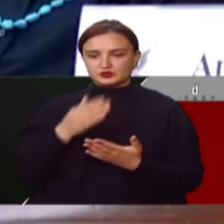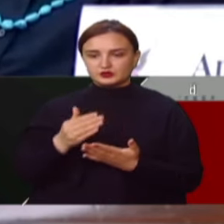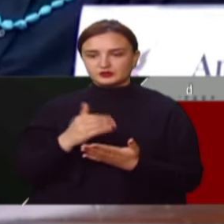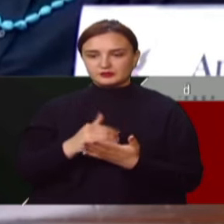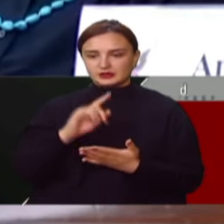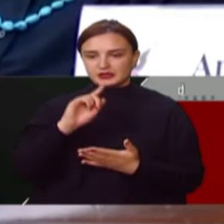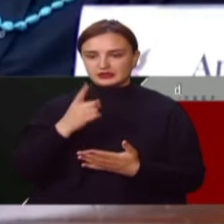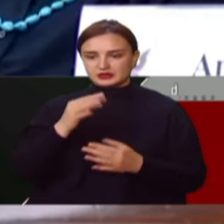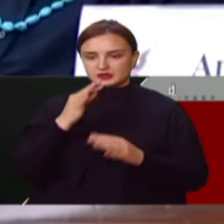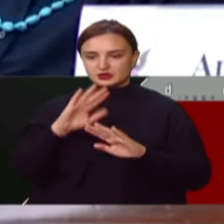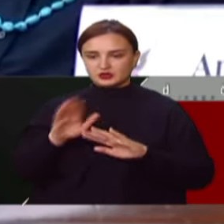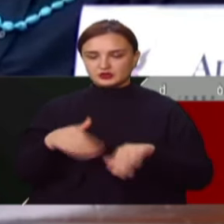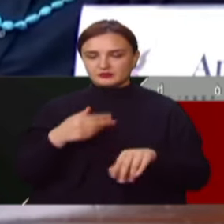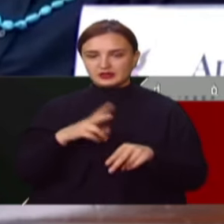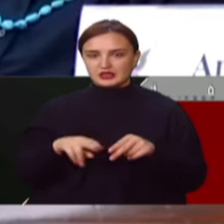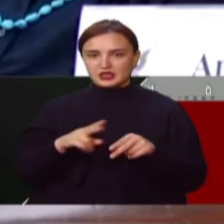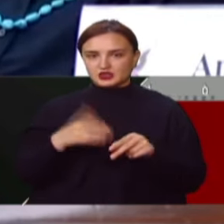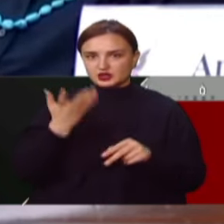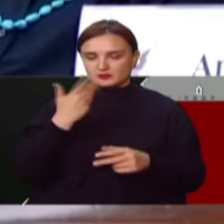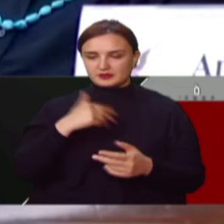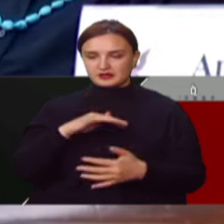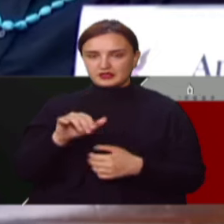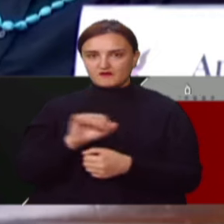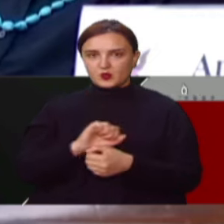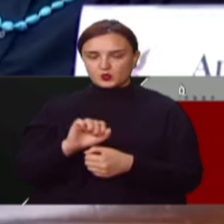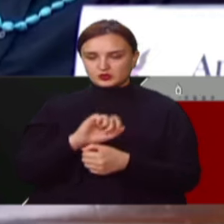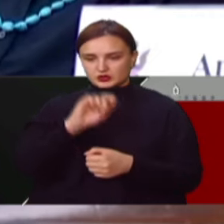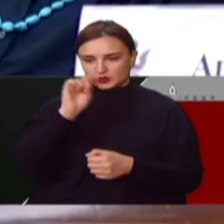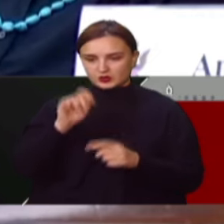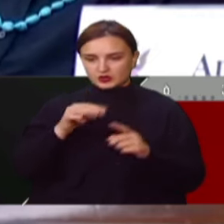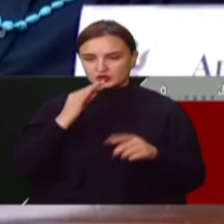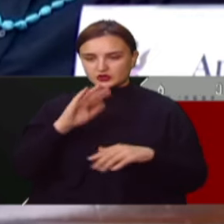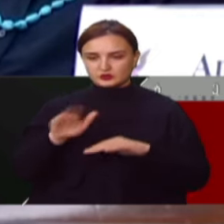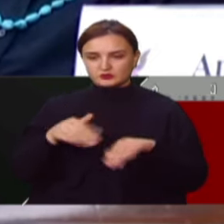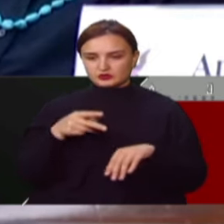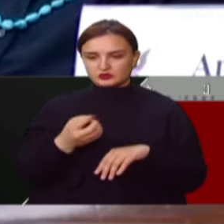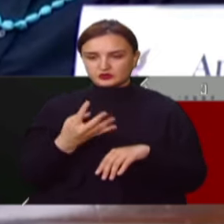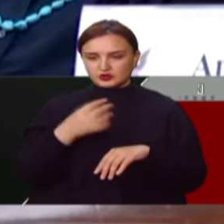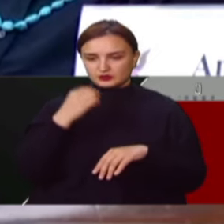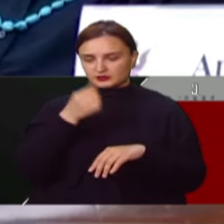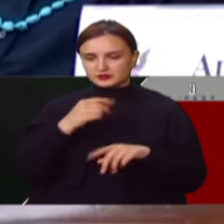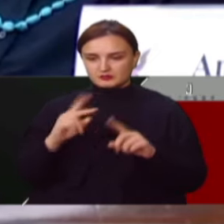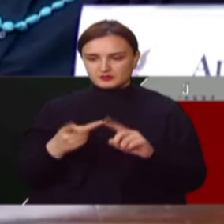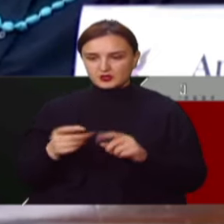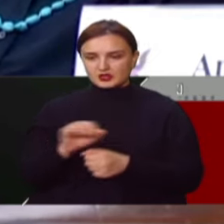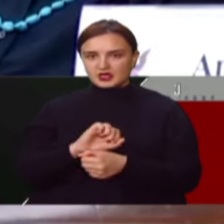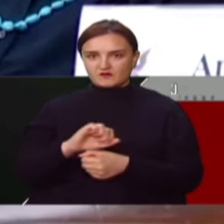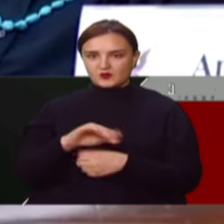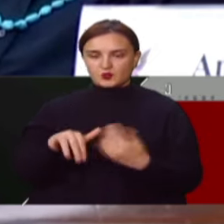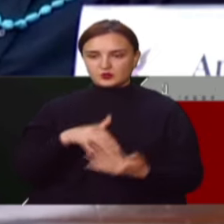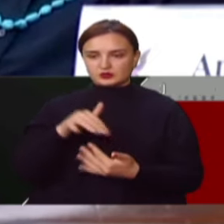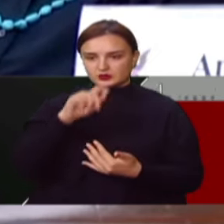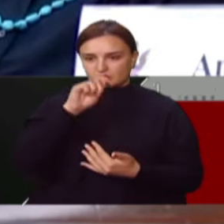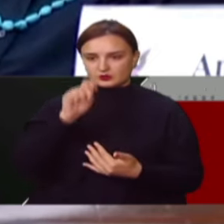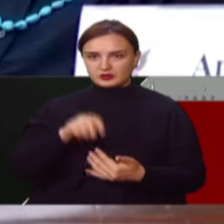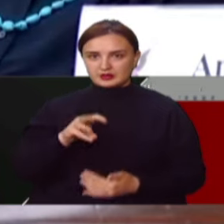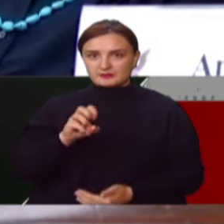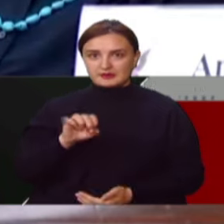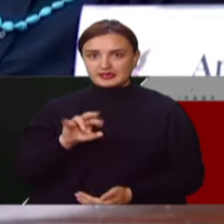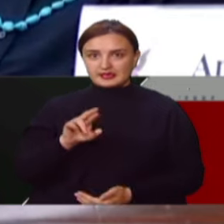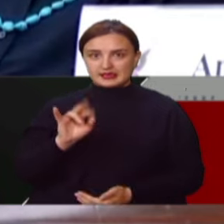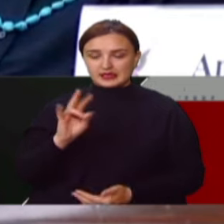ერთი წლის მერე ნარინჯისფერი რევოლუცია უკრაინაში, შემდეგ 2014 წელს მეორე რევოლუცია უკრაინაში, მაიდანი. თუ